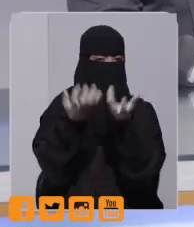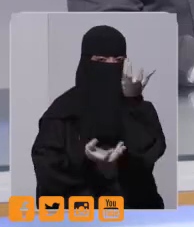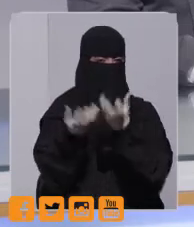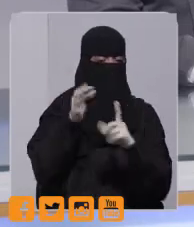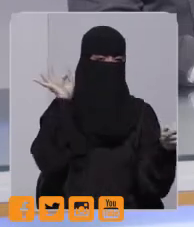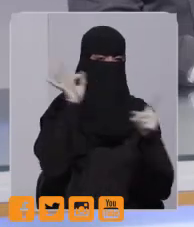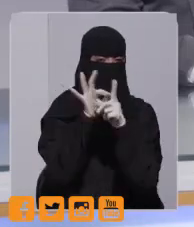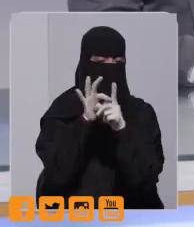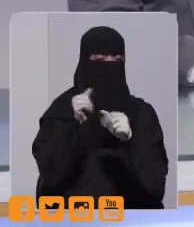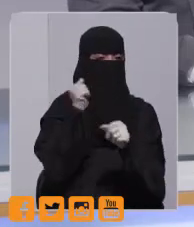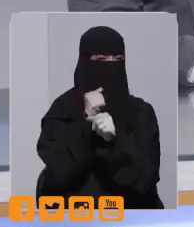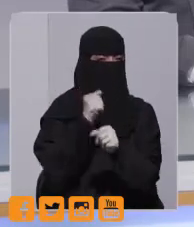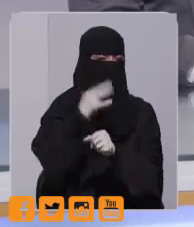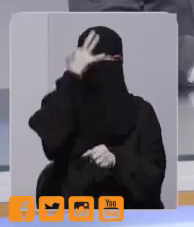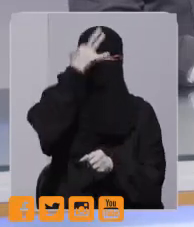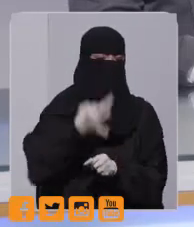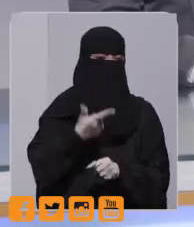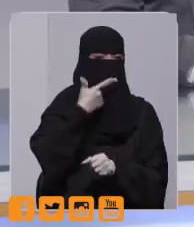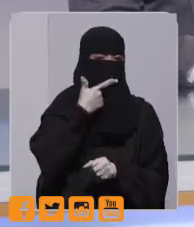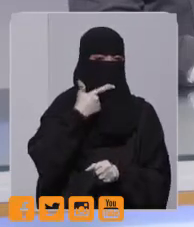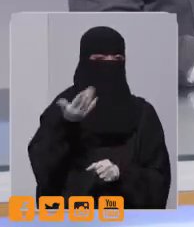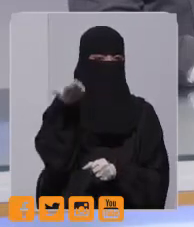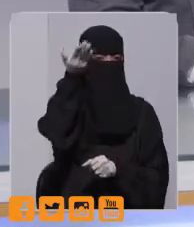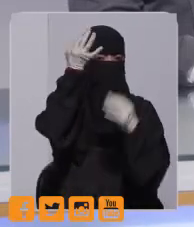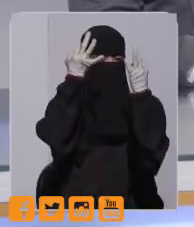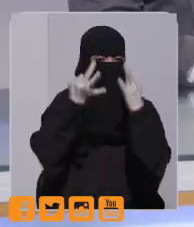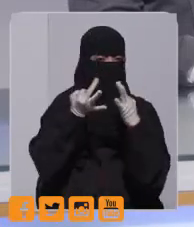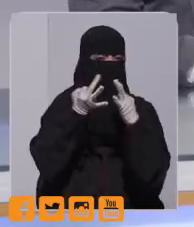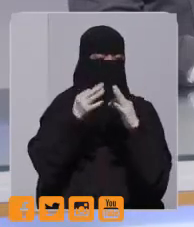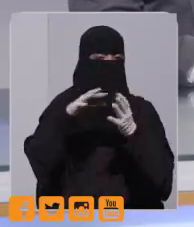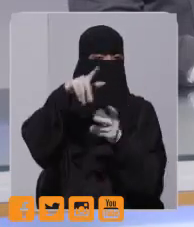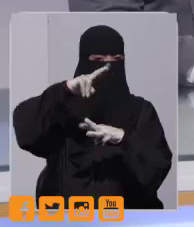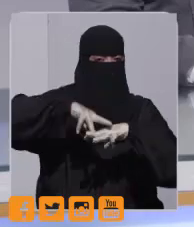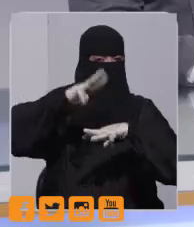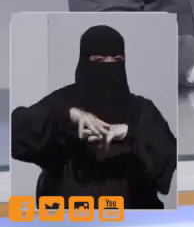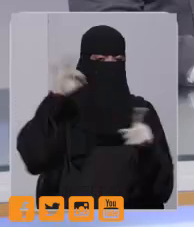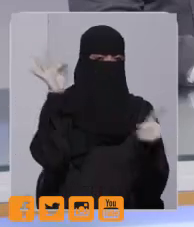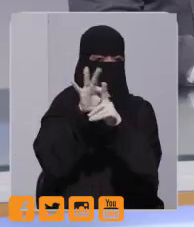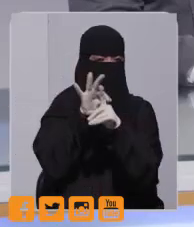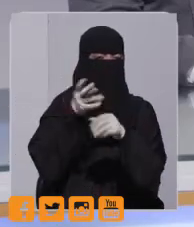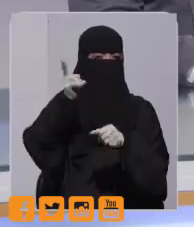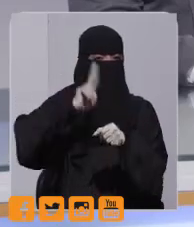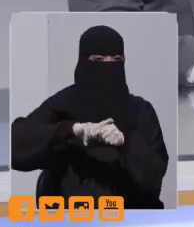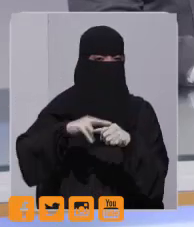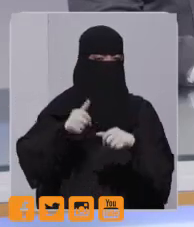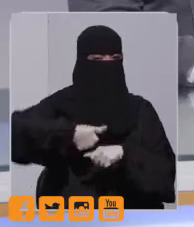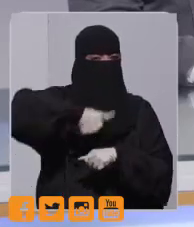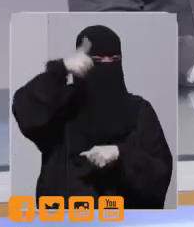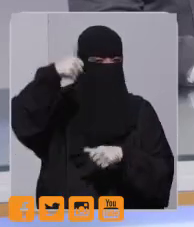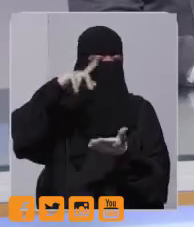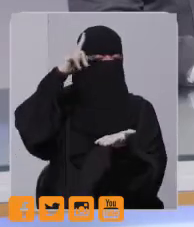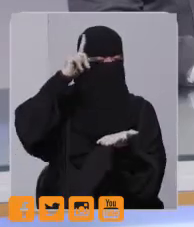وتنفيذ المهام مؤكدا ضروره الارتقاء بمستوى اداء المكاتب التنفيذيه وتعزيز النجاحات التي